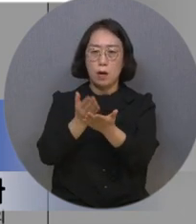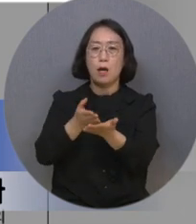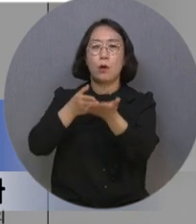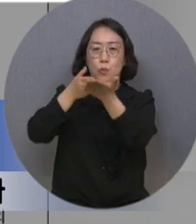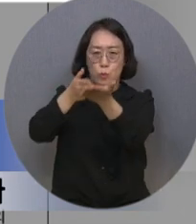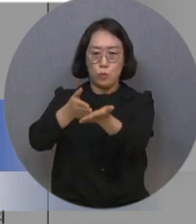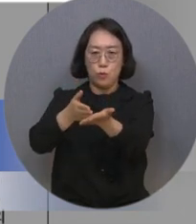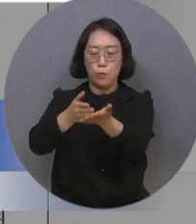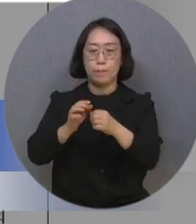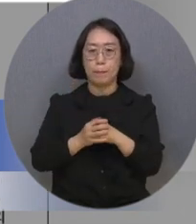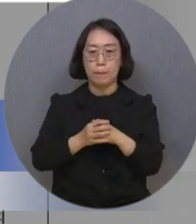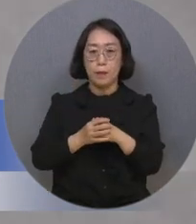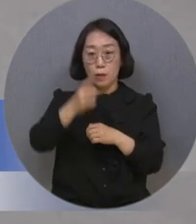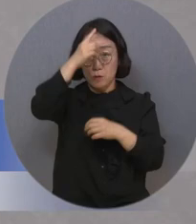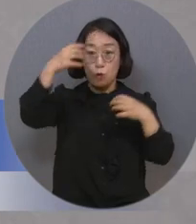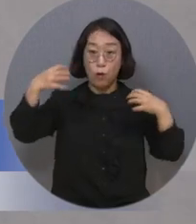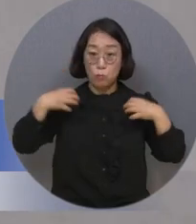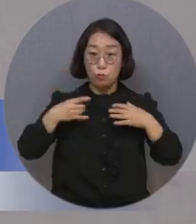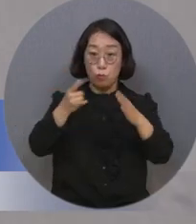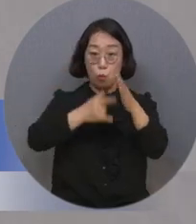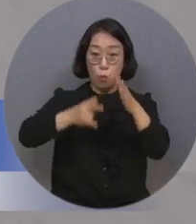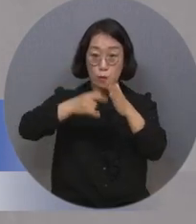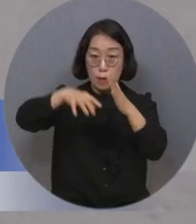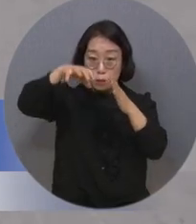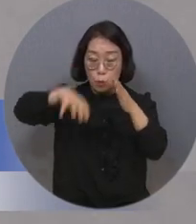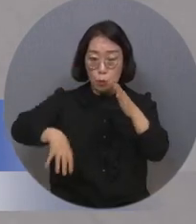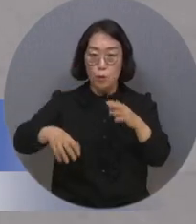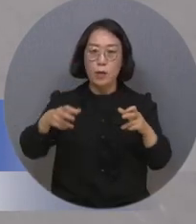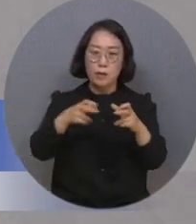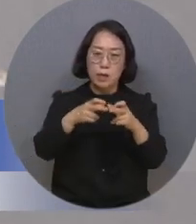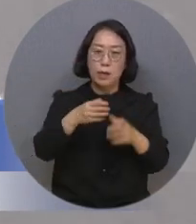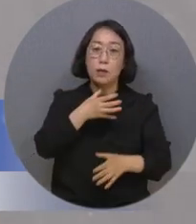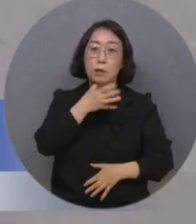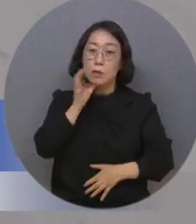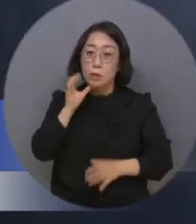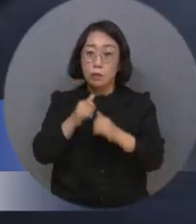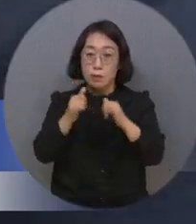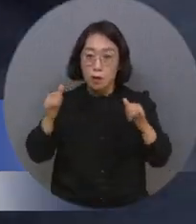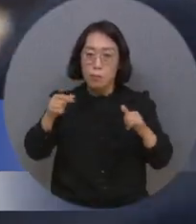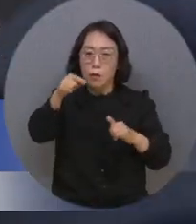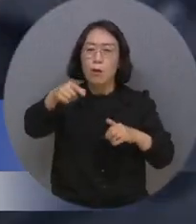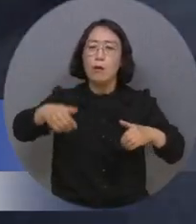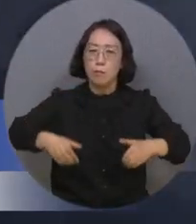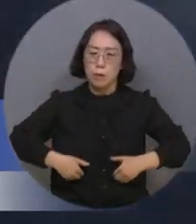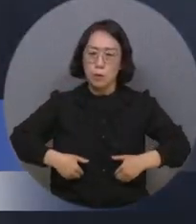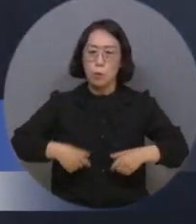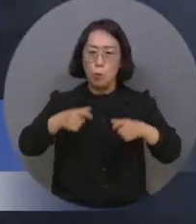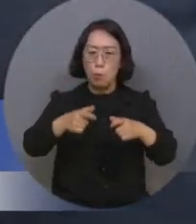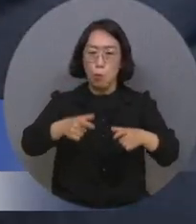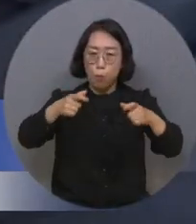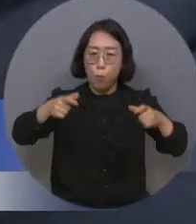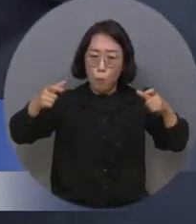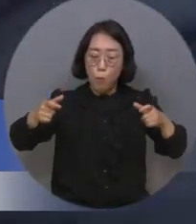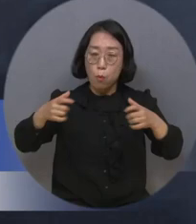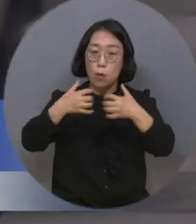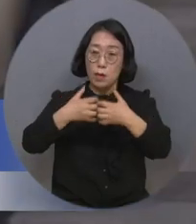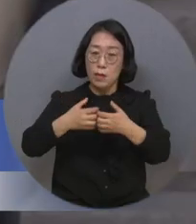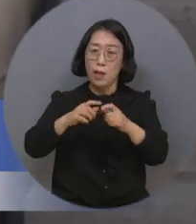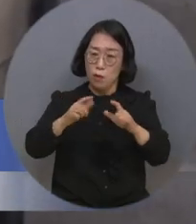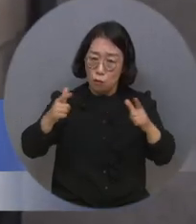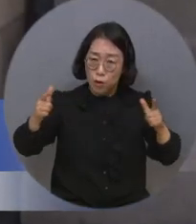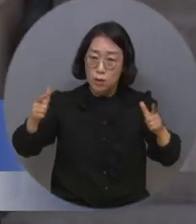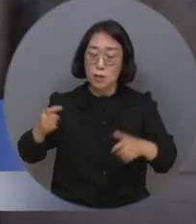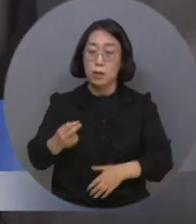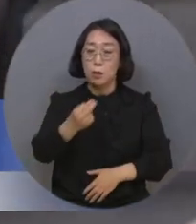합니다. 정부와 공단은 장애인과 고령자들의 수요가 늘어나고 있는 이 보조 기기에 대해서